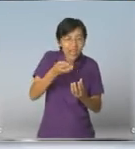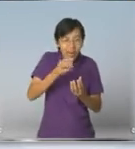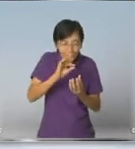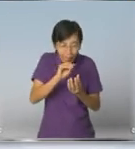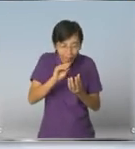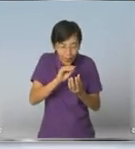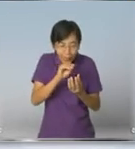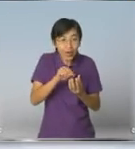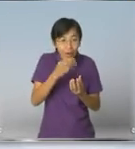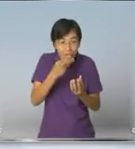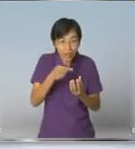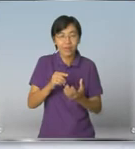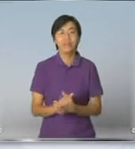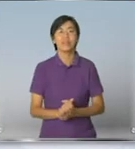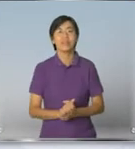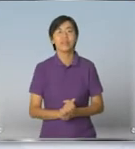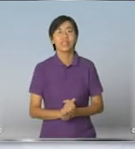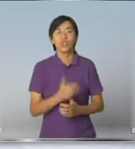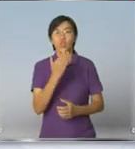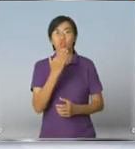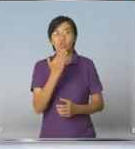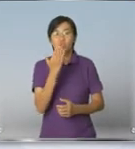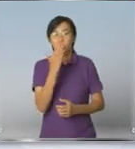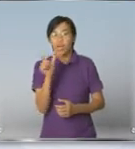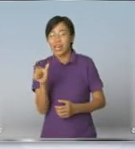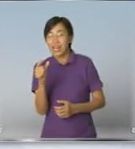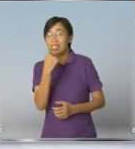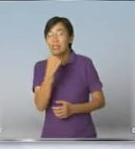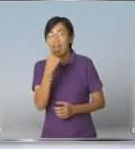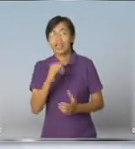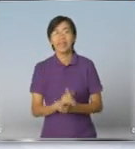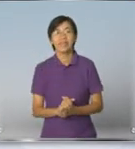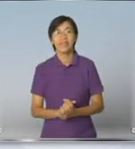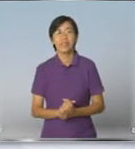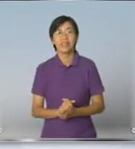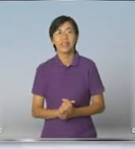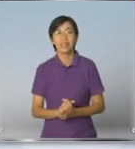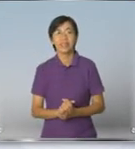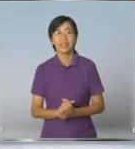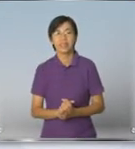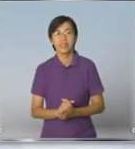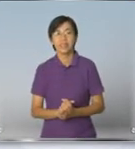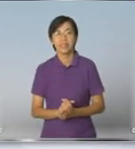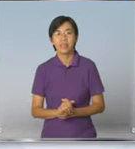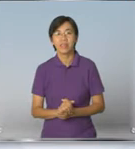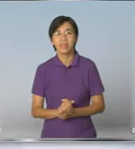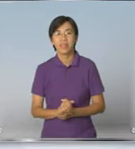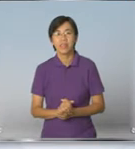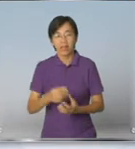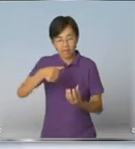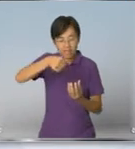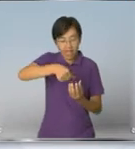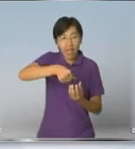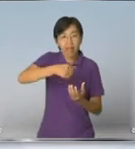ช่ให้ดูเงาๆขึ้นแล้วก็แต่งด้วยพริกชีฟ้าแดง ครับ นะคะโรยกระเทียมเ